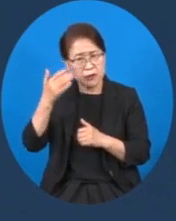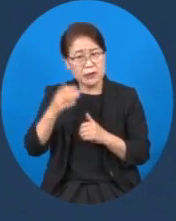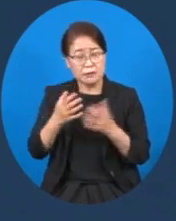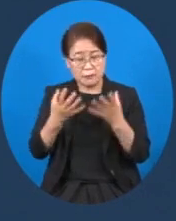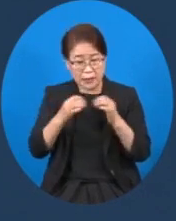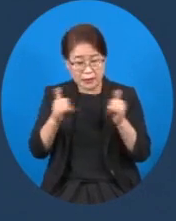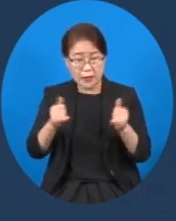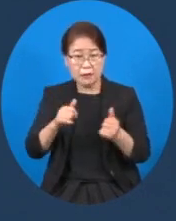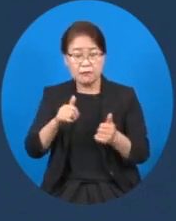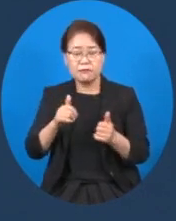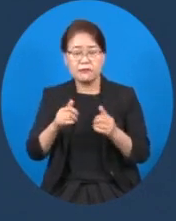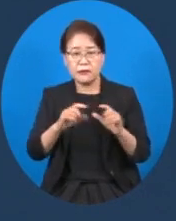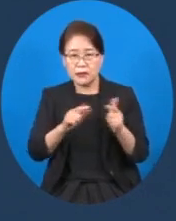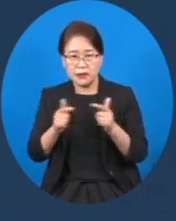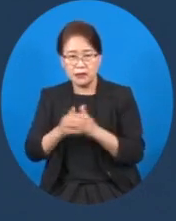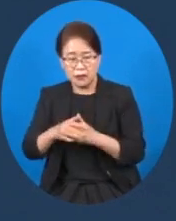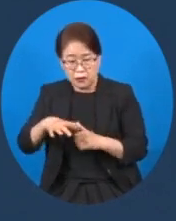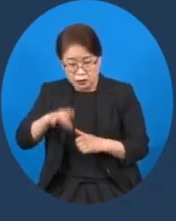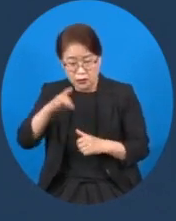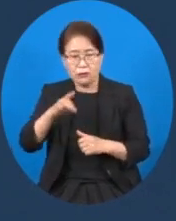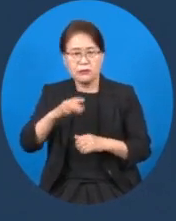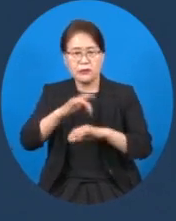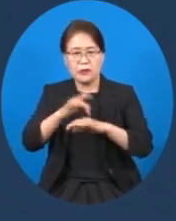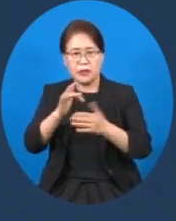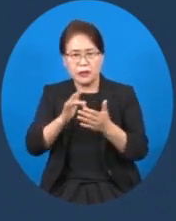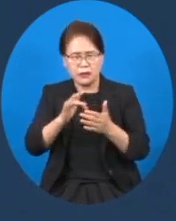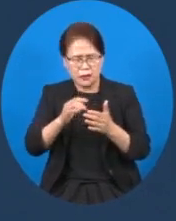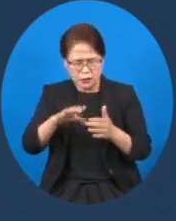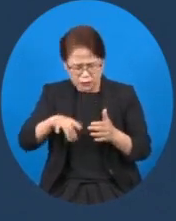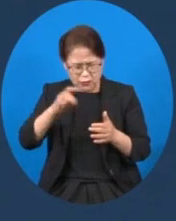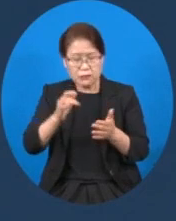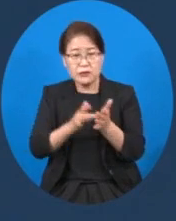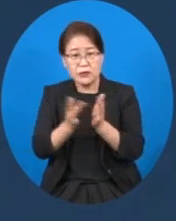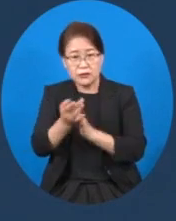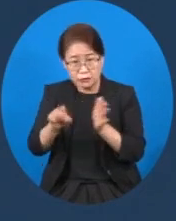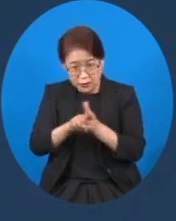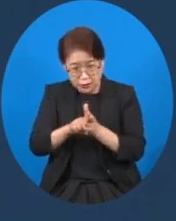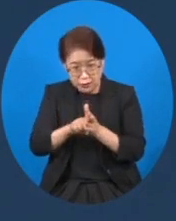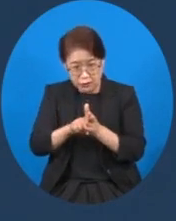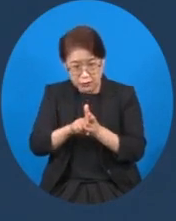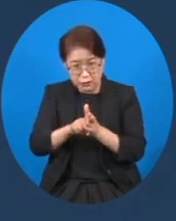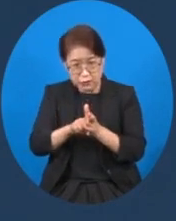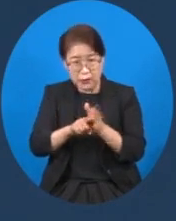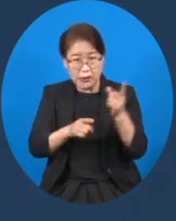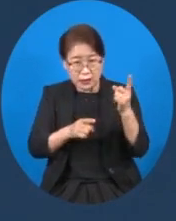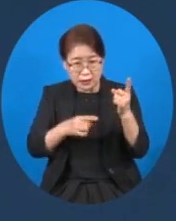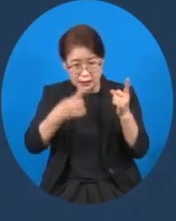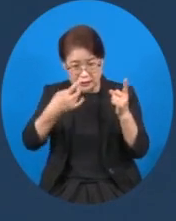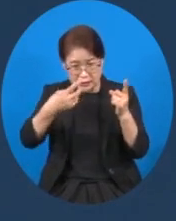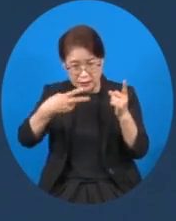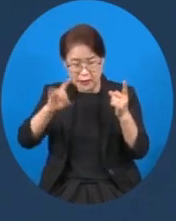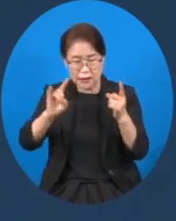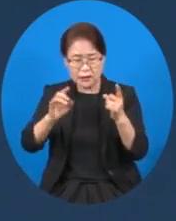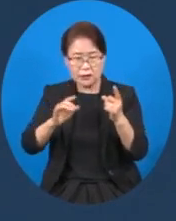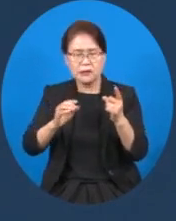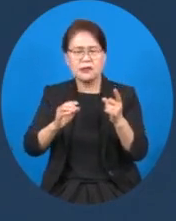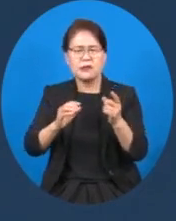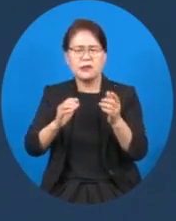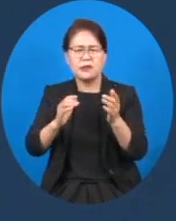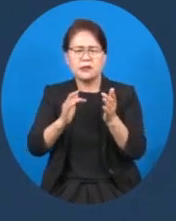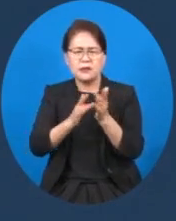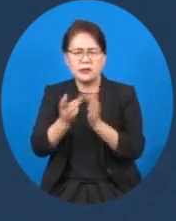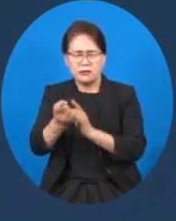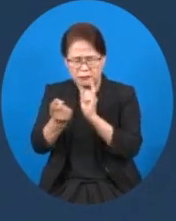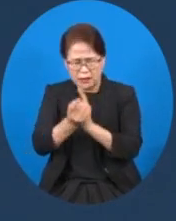경우에 처음 예수를 믿고 신앙생활을 시작한 믿음의 1세대는요, 예수님을 만난 첫사랑